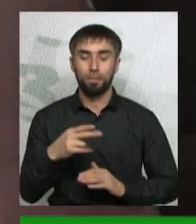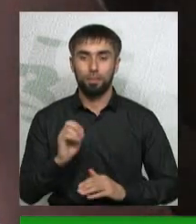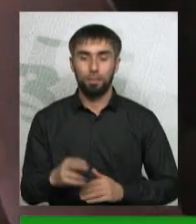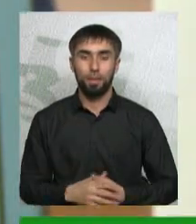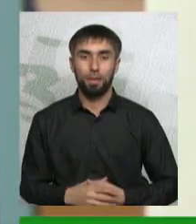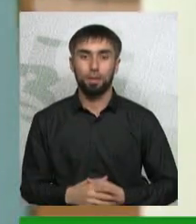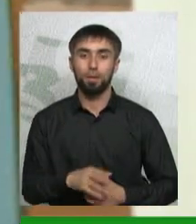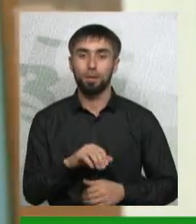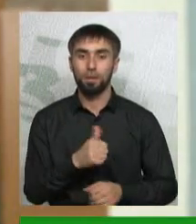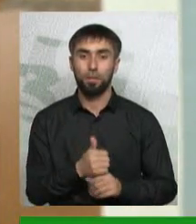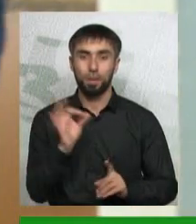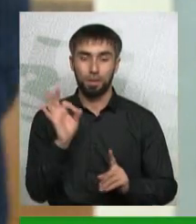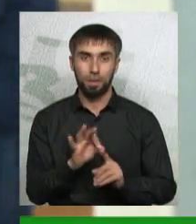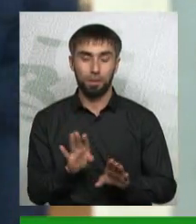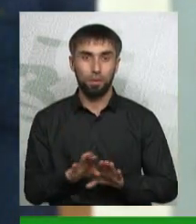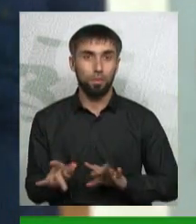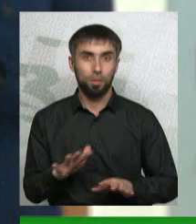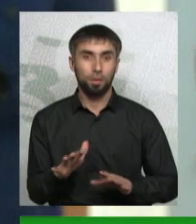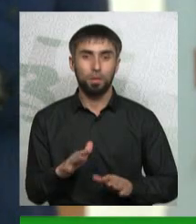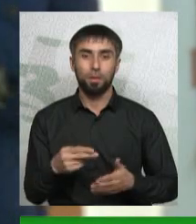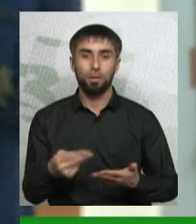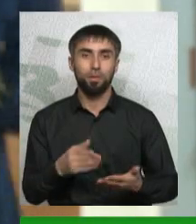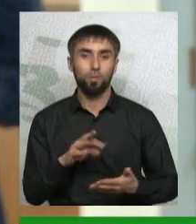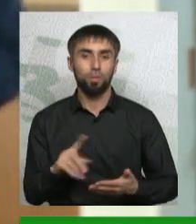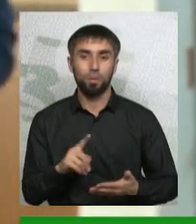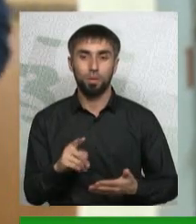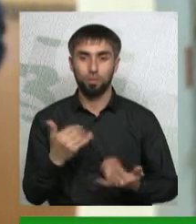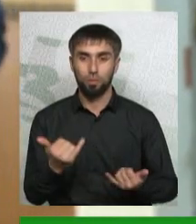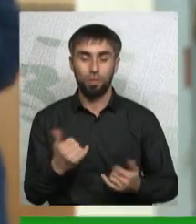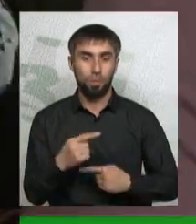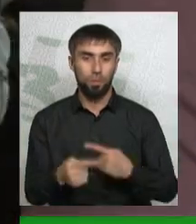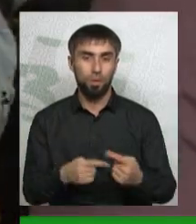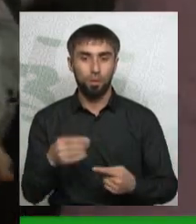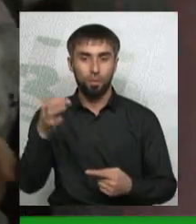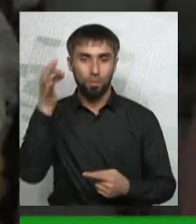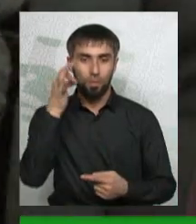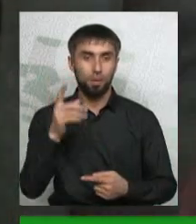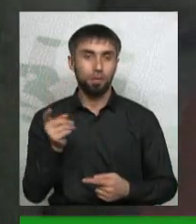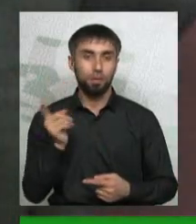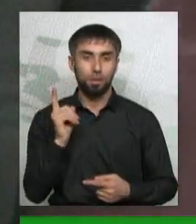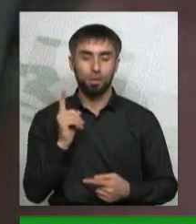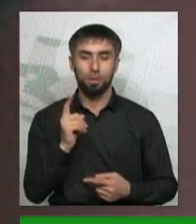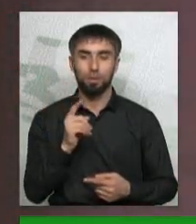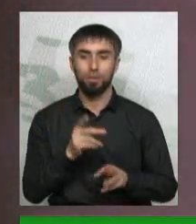веков. И основная цель таких мероприятий заключается в том, чтобы нынешнее поколение помнило о древних